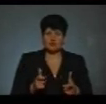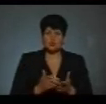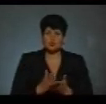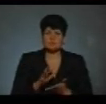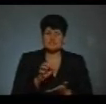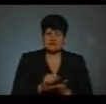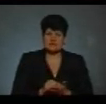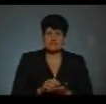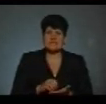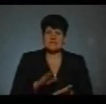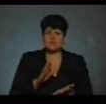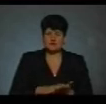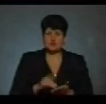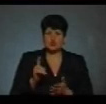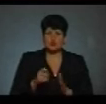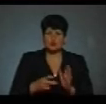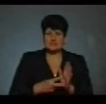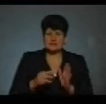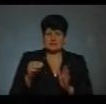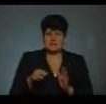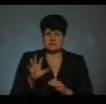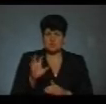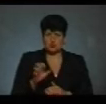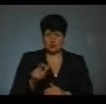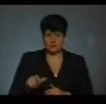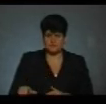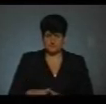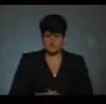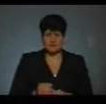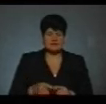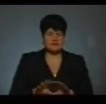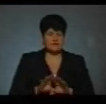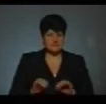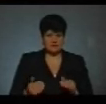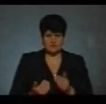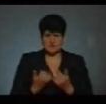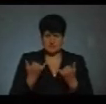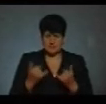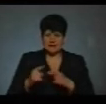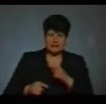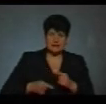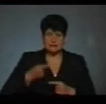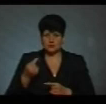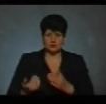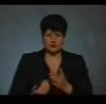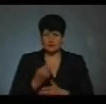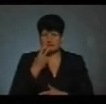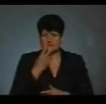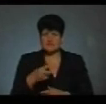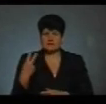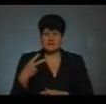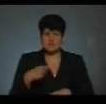зайнятості зареєструвалися 107 тисяч 500 осіб. І це всі новини на цю пору. Наступний інформаційний випуск дивіться о